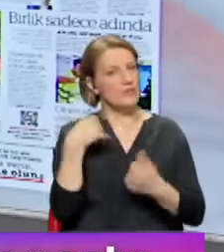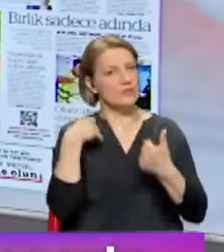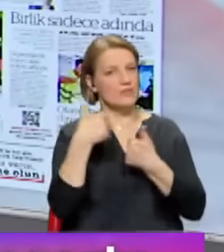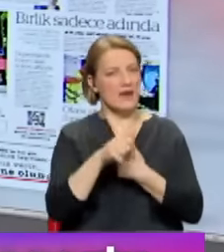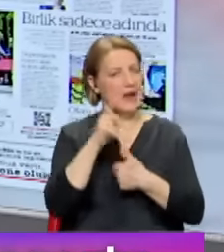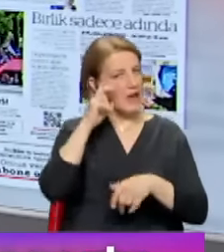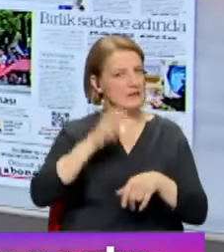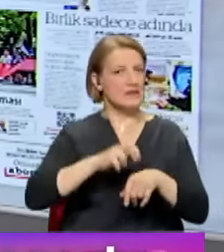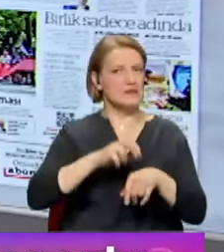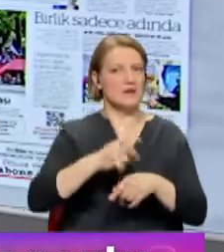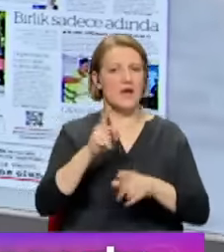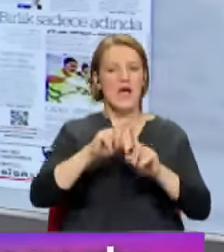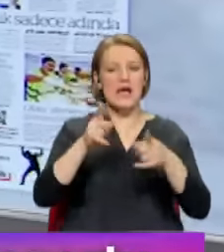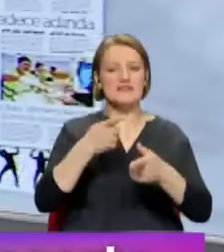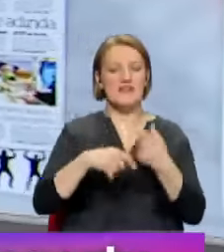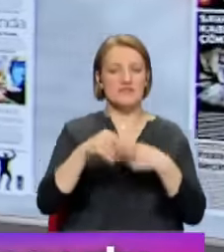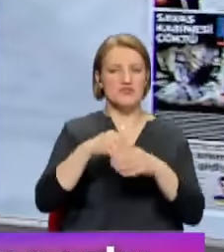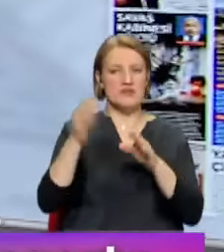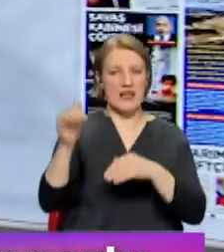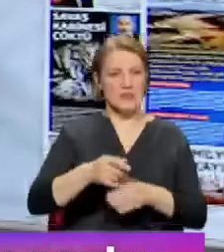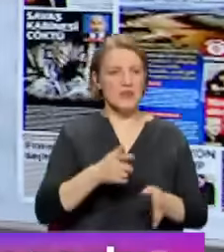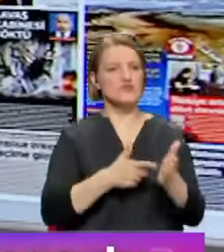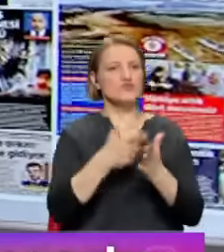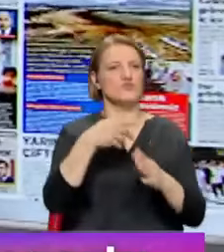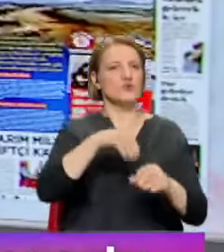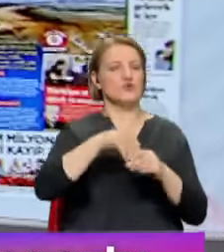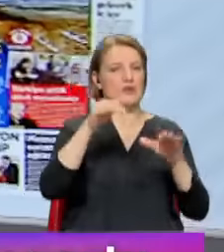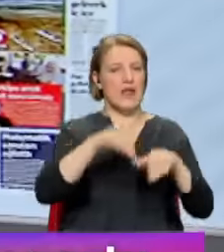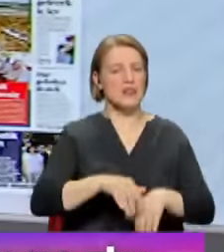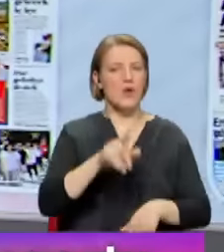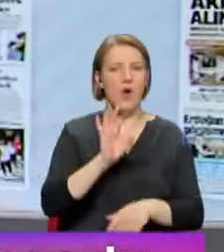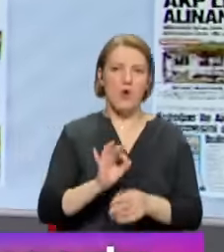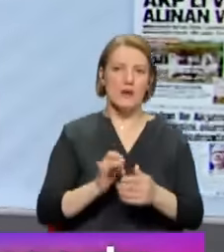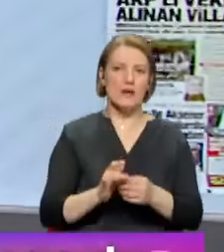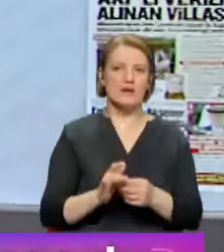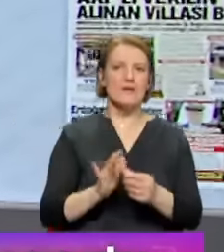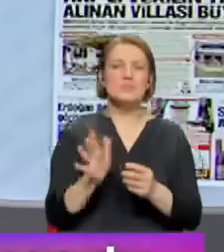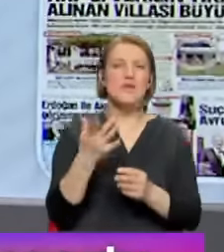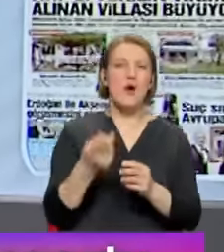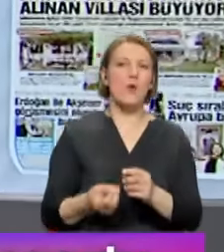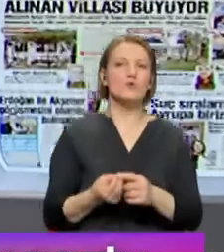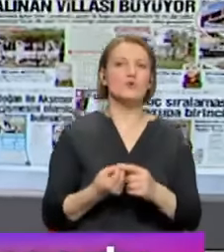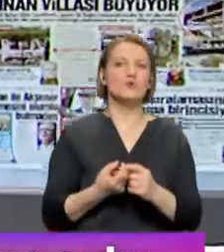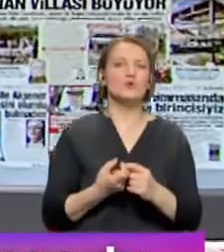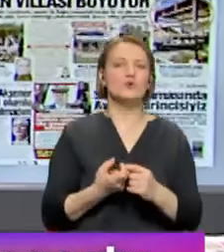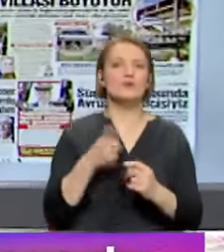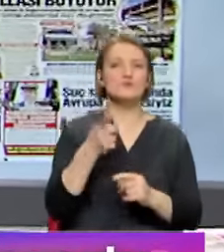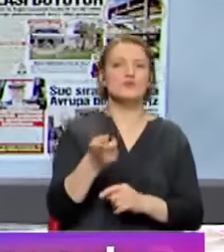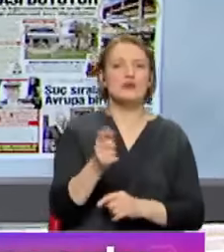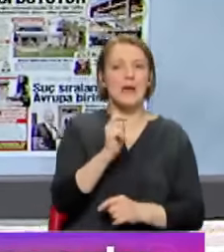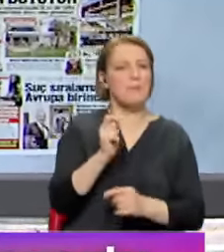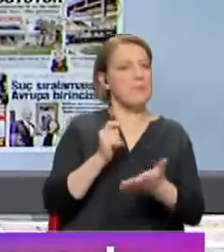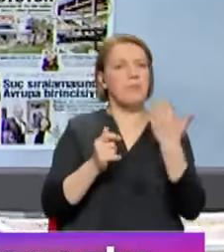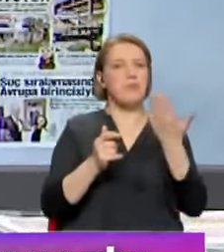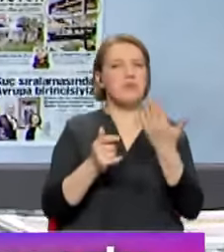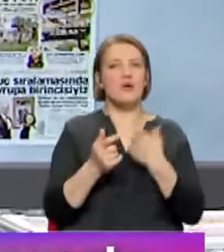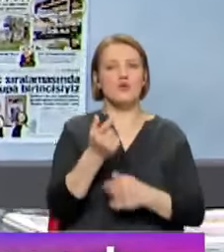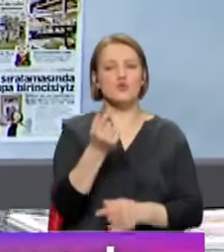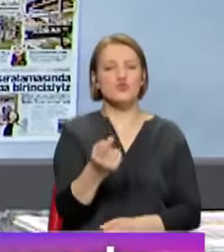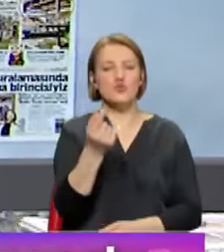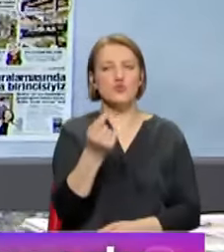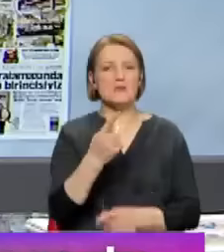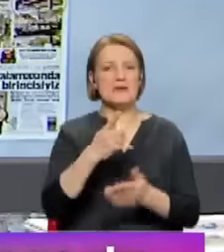daha hatırlatın. Esnaf için geldi, çiftçi için geldi. Öyle ya, hani ne oldu da çekilmişti bu krediler? Küçük küçük